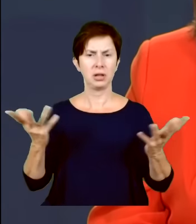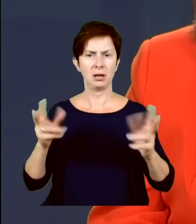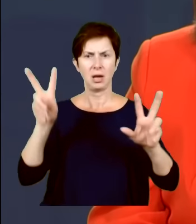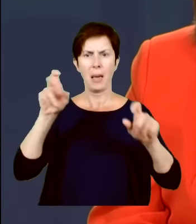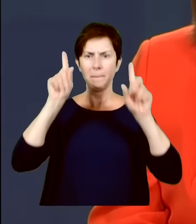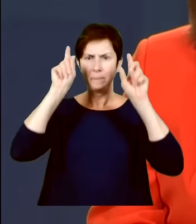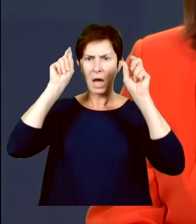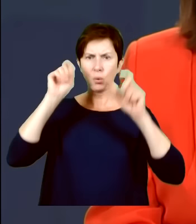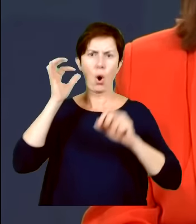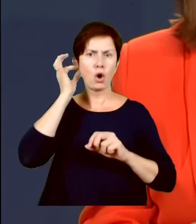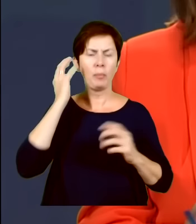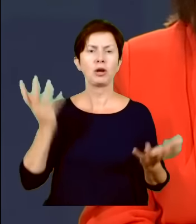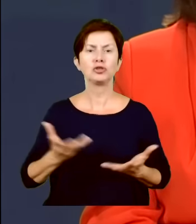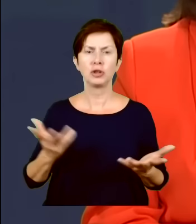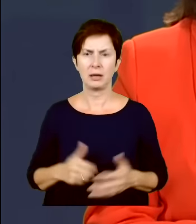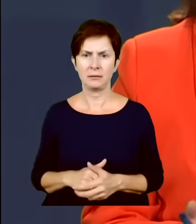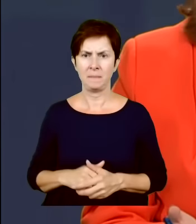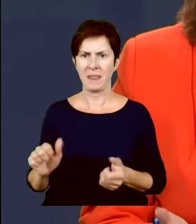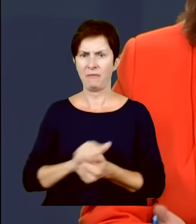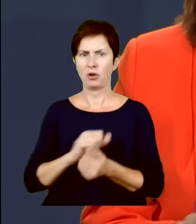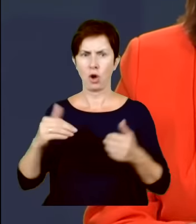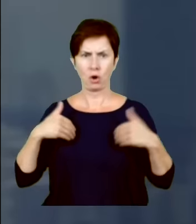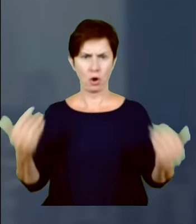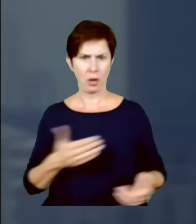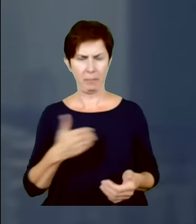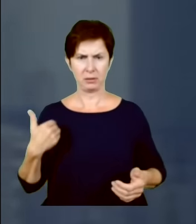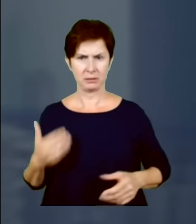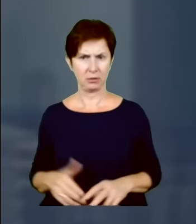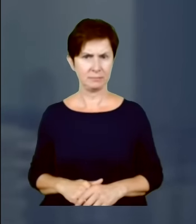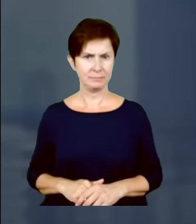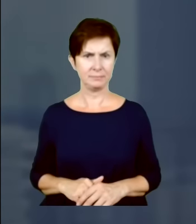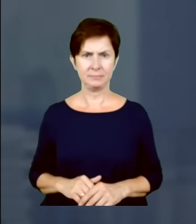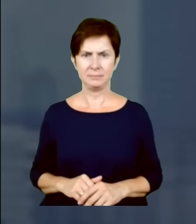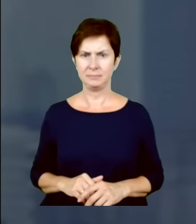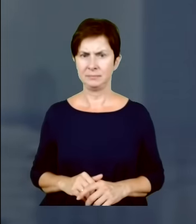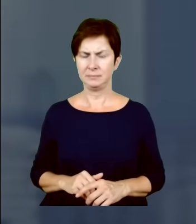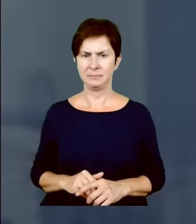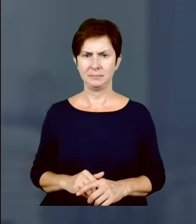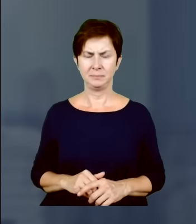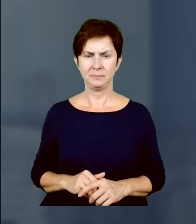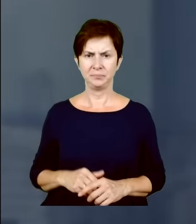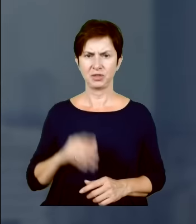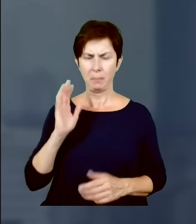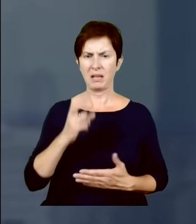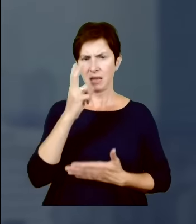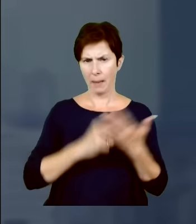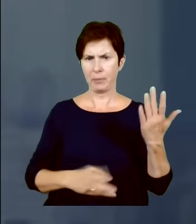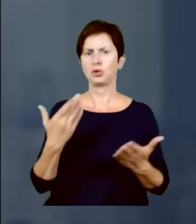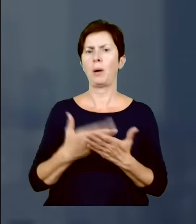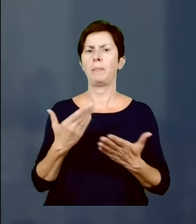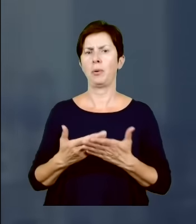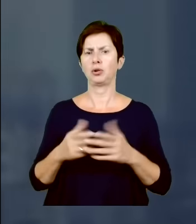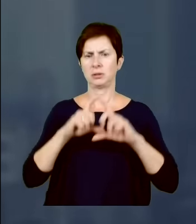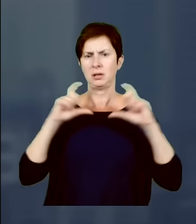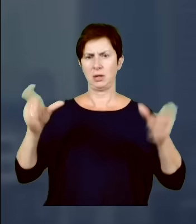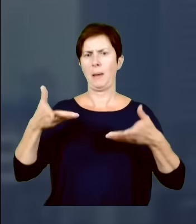walczyło o tą godny pori godny poród piekło kobiet walczyło aborcję skoro będzie aborcja to niepotrzebne będą porodówki pan